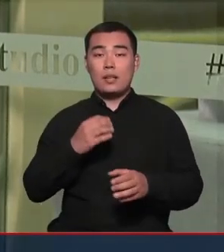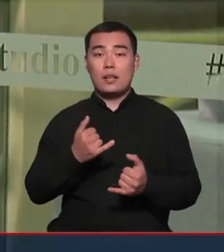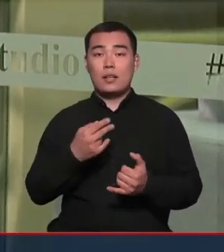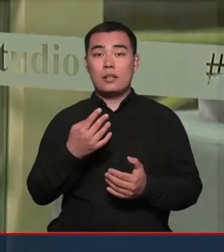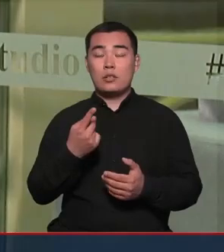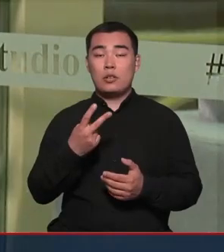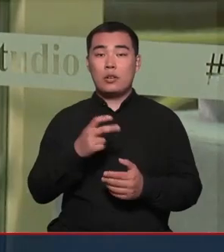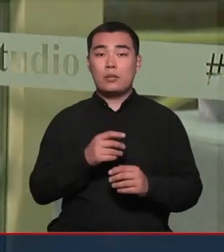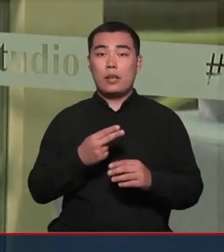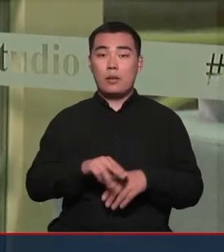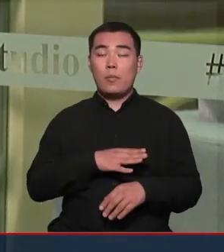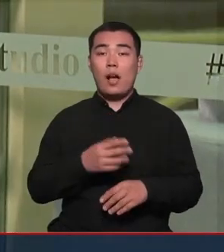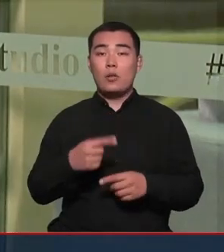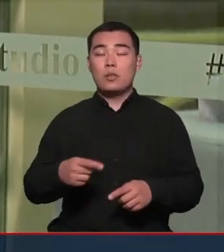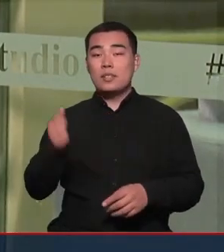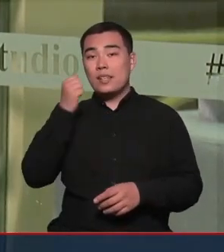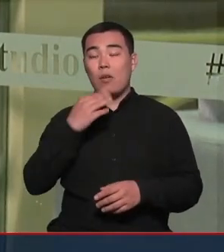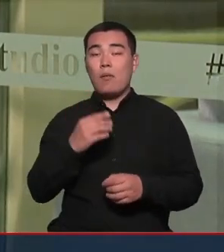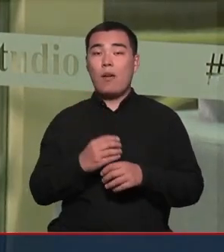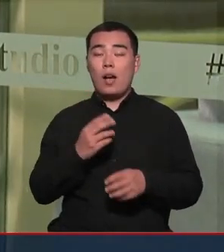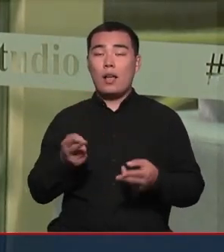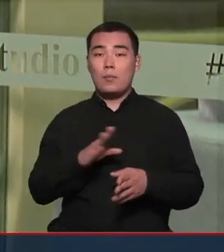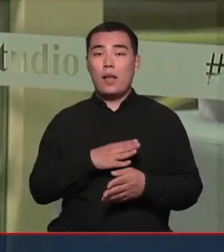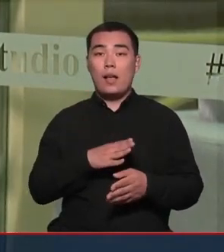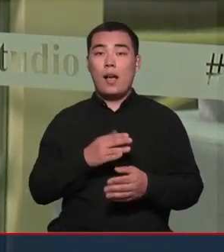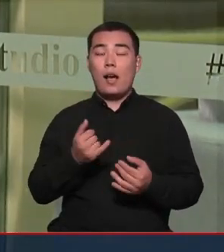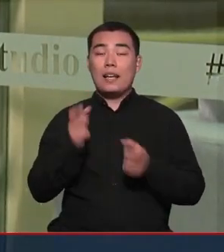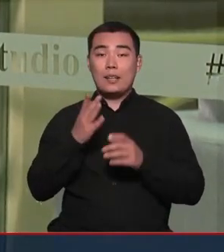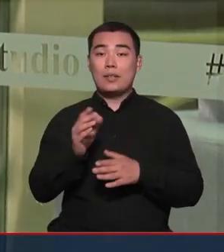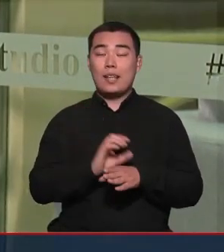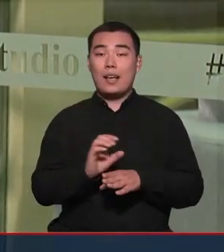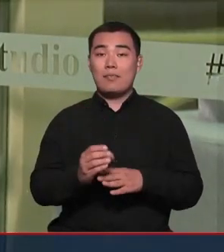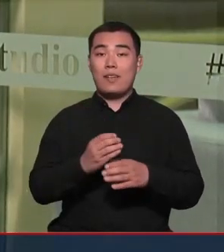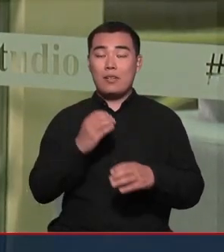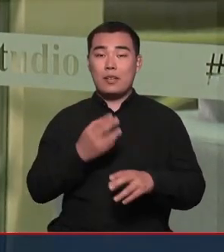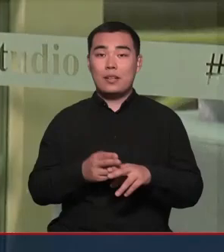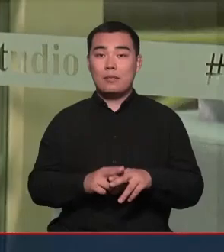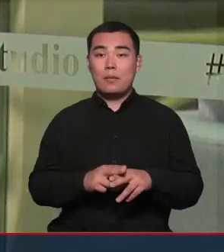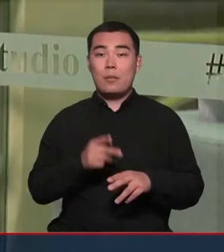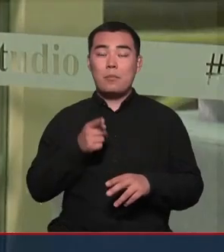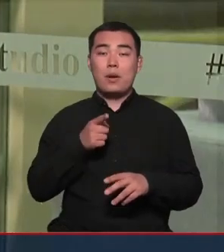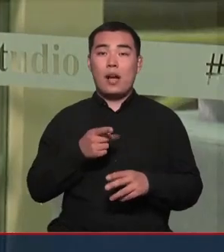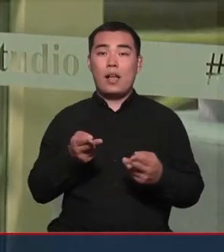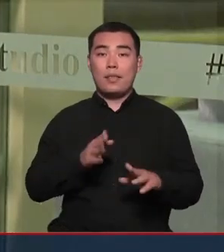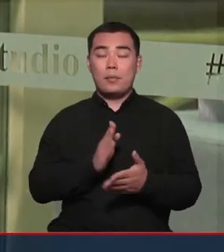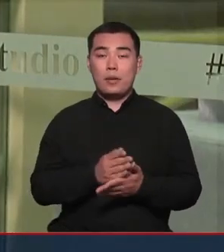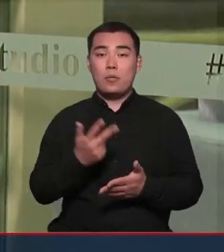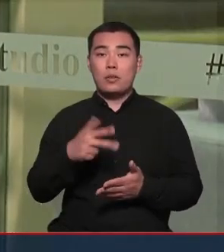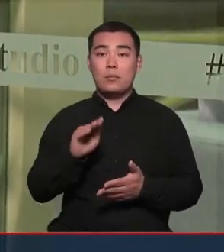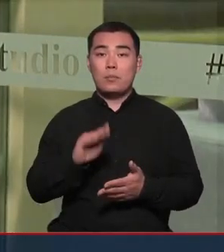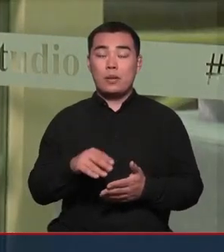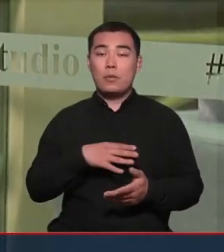қалғандар бұрынғы вагондар. А жүк тасығын вагон практически 1000-дай қалды. Біз 30000-дай